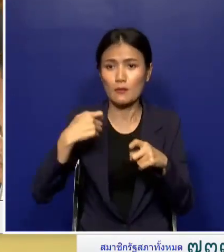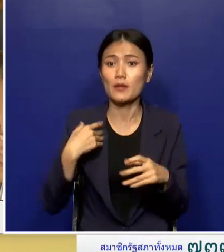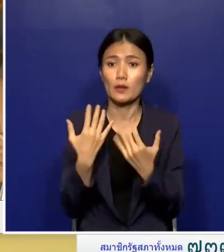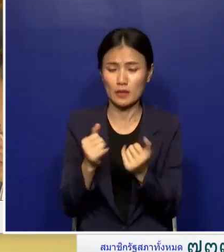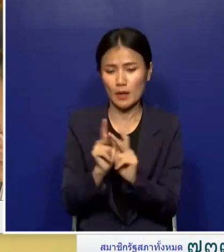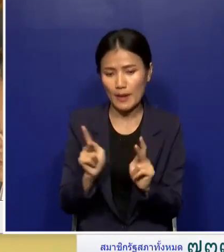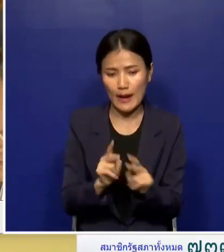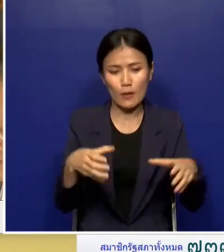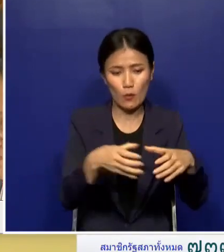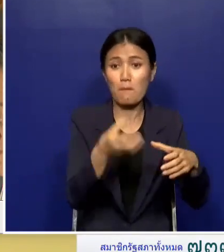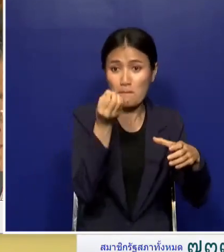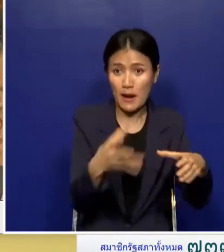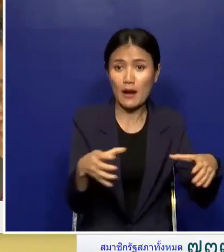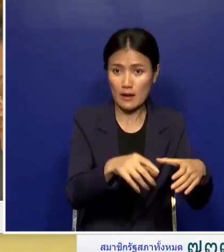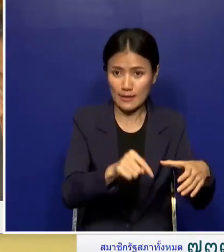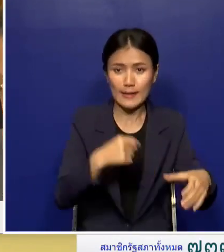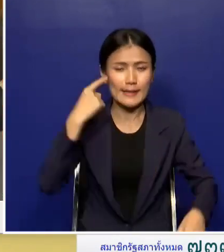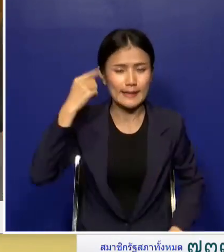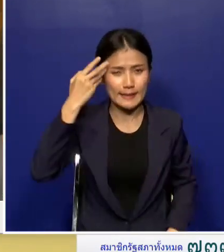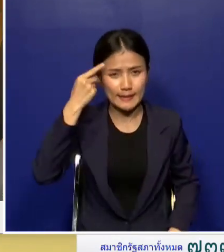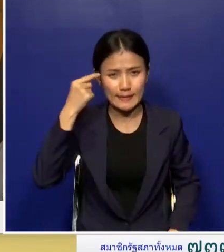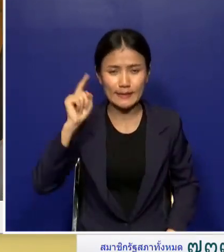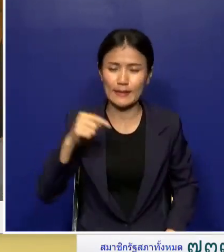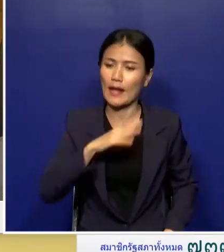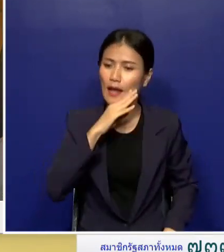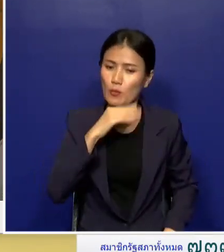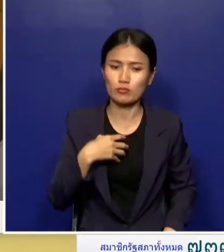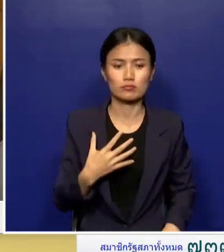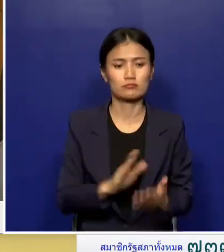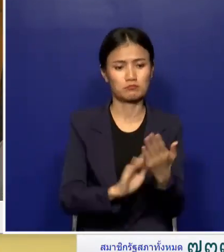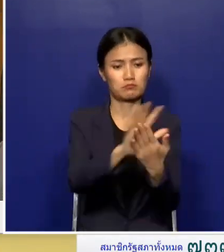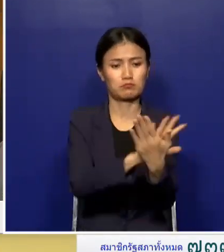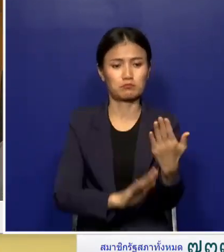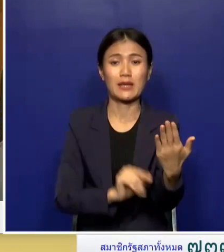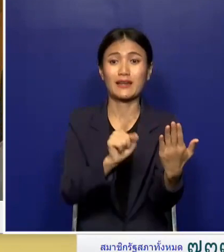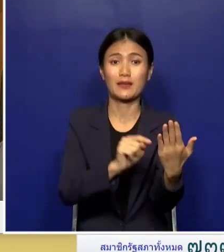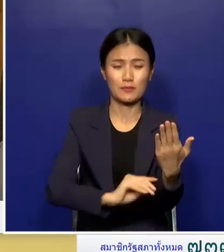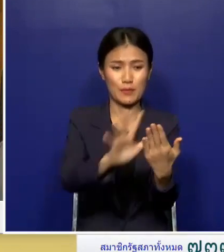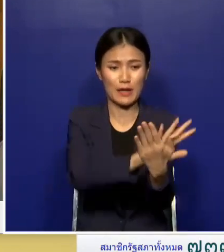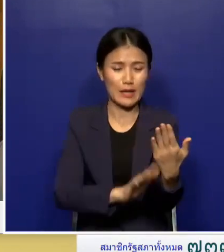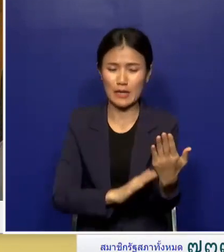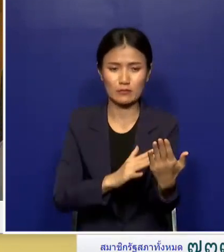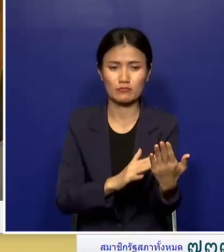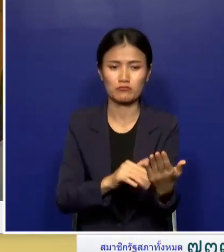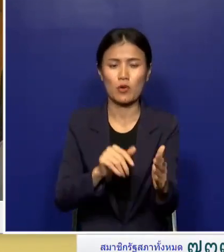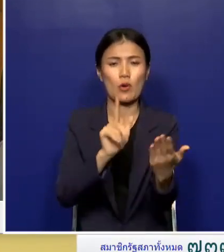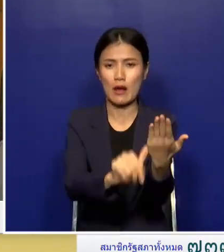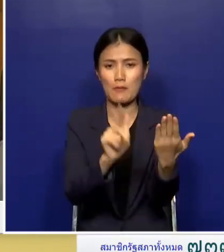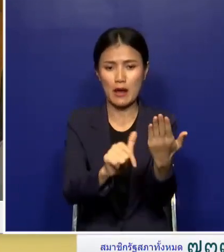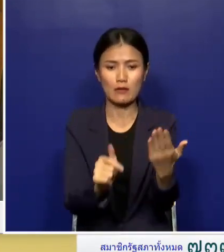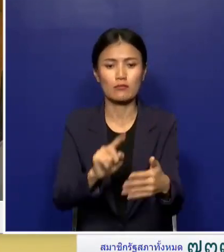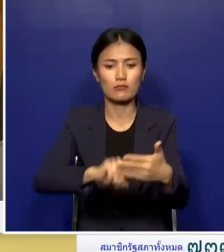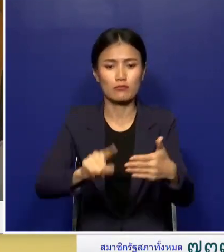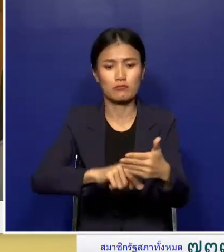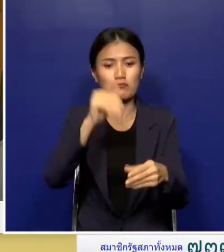ใหญ่จึงเห็นว่าการใช้กำหนดเขตแบบประเทศเป็นเขตเนี่ยแม้จะมีข้อดีนะครับแต่ก็การปฏิบัติคงจะทำได้ย